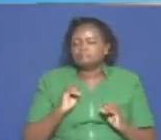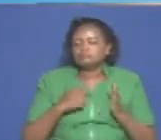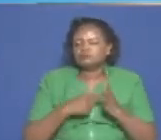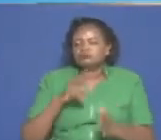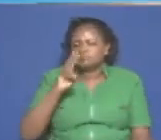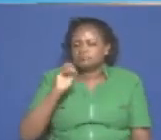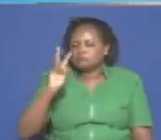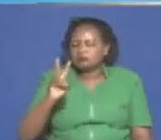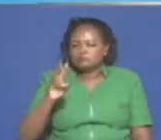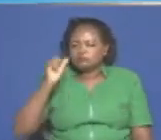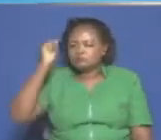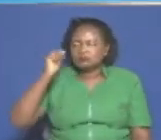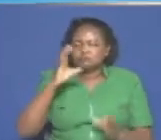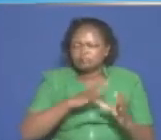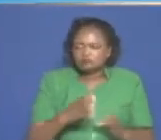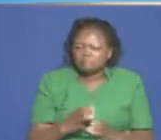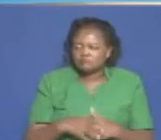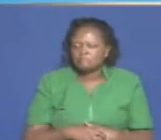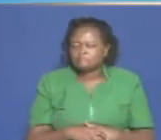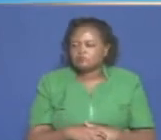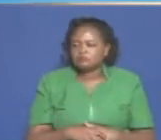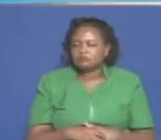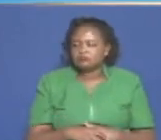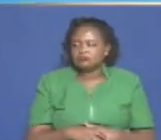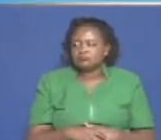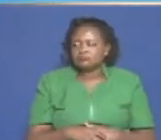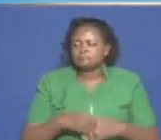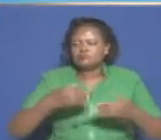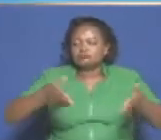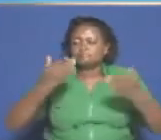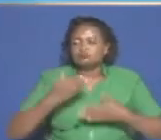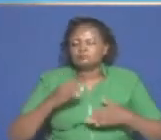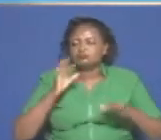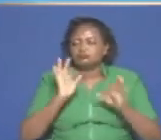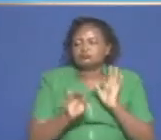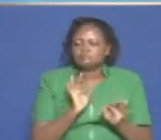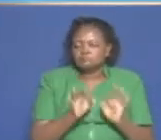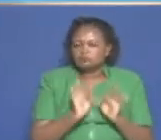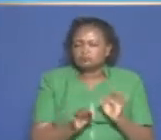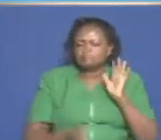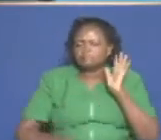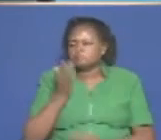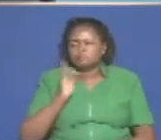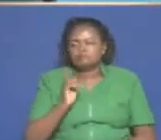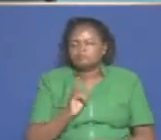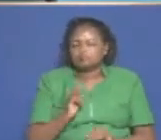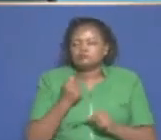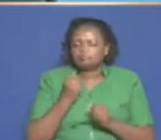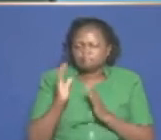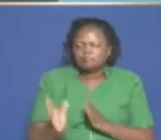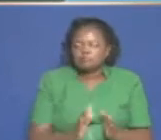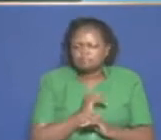political parties ama vyama vya kisiasa vinaleta zile nomination. Isiwe ni jambo la ghafla. Naam. Naam, shukran